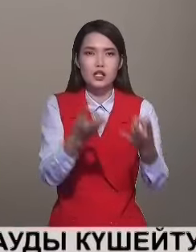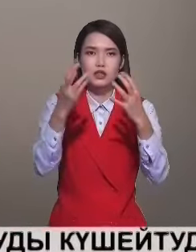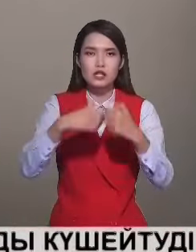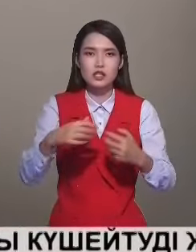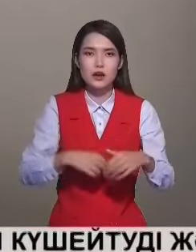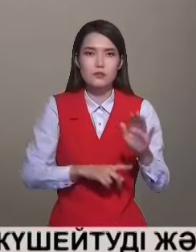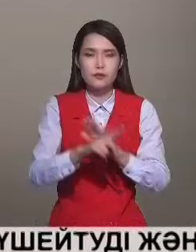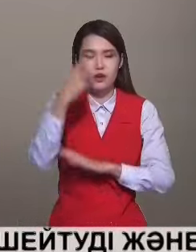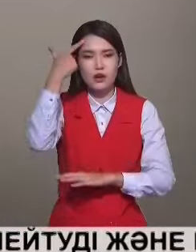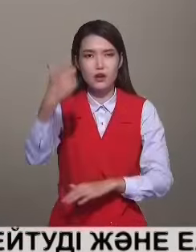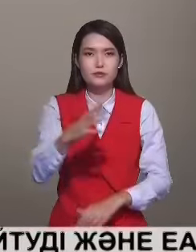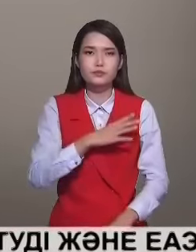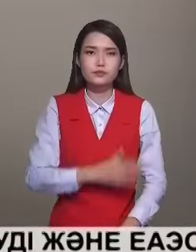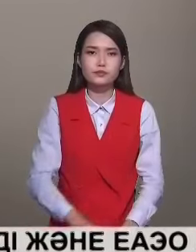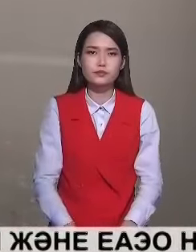амалдары басталғанын хабарлады.